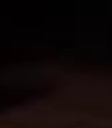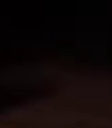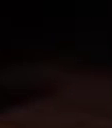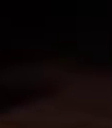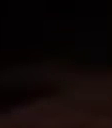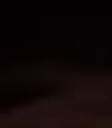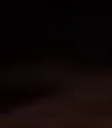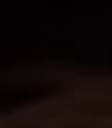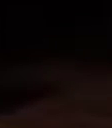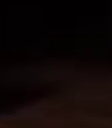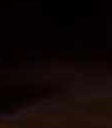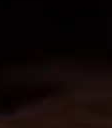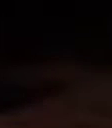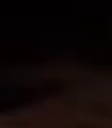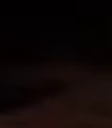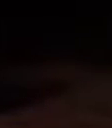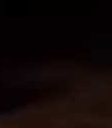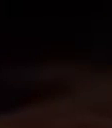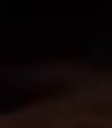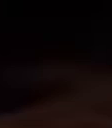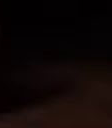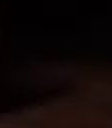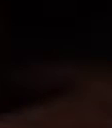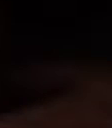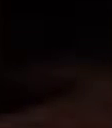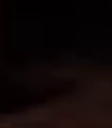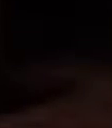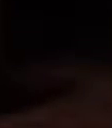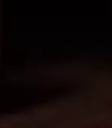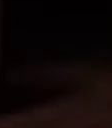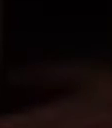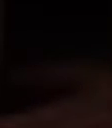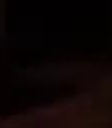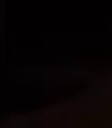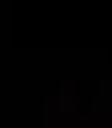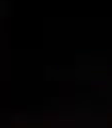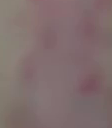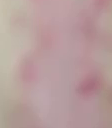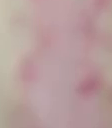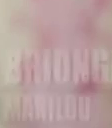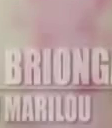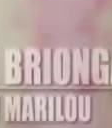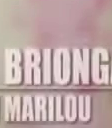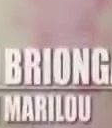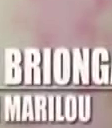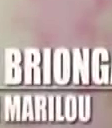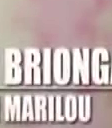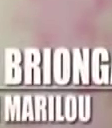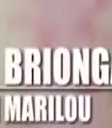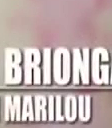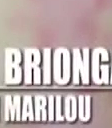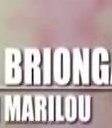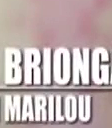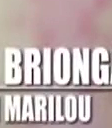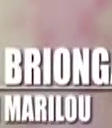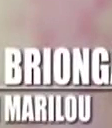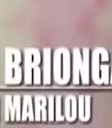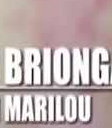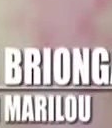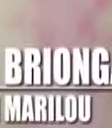panganganak. Anim sa pitong anak ni Marilu ay isinilang sa kanilang bahay. Kasi